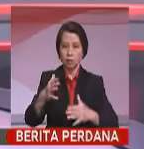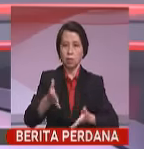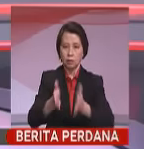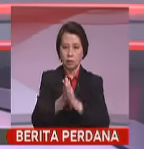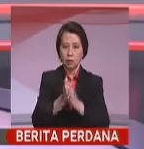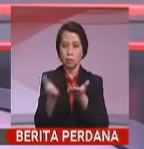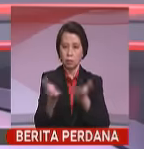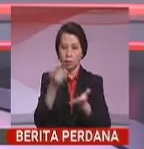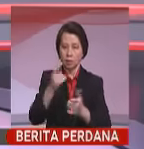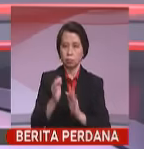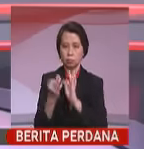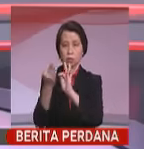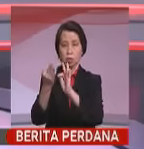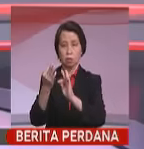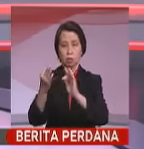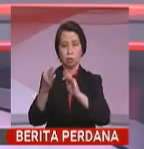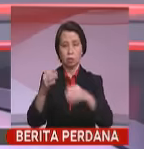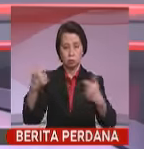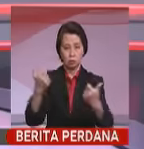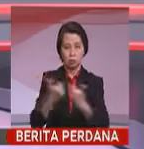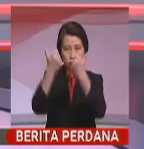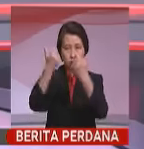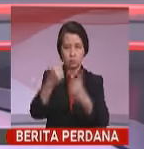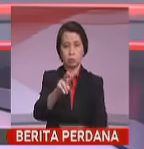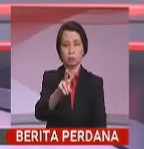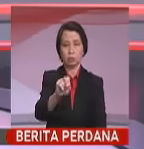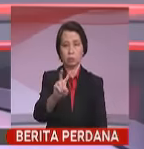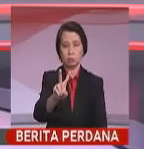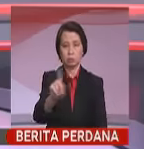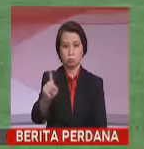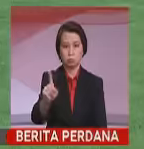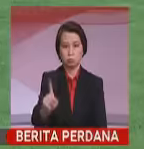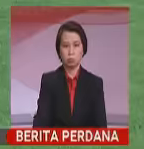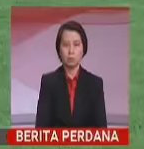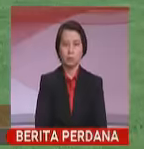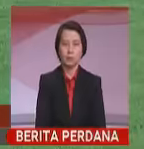mendapatkan khidmatnya bagi menghadapi musim 2021.